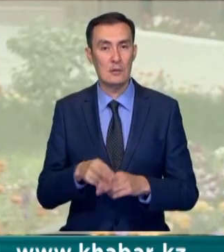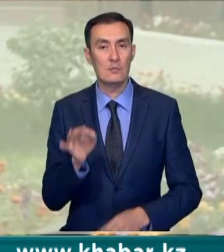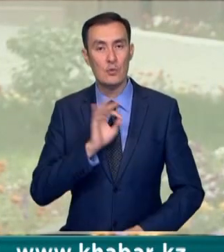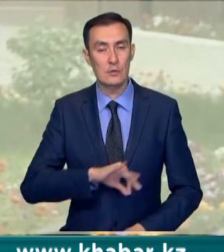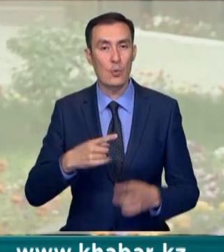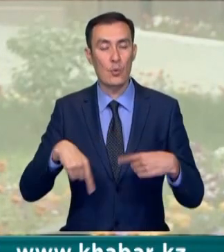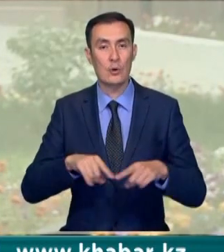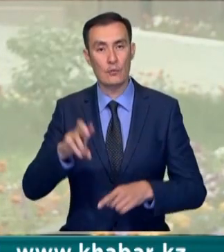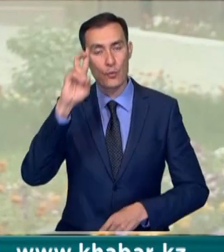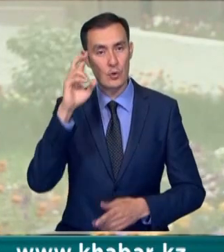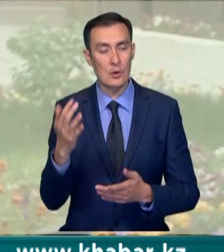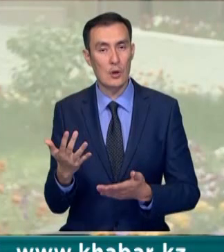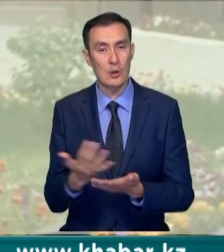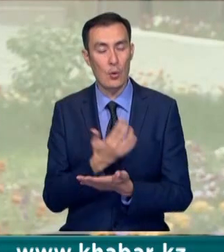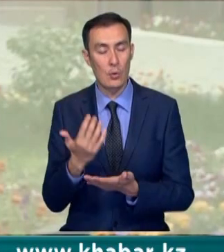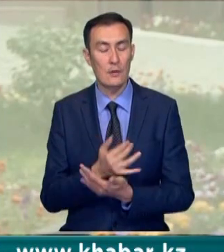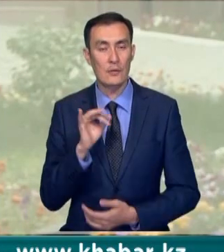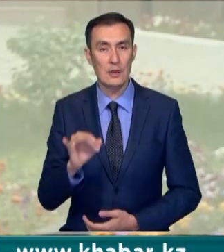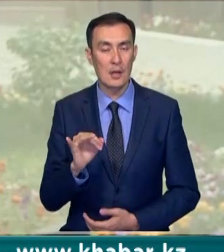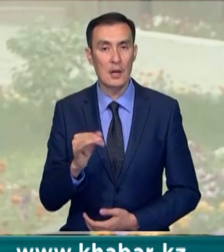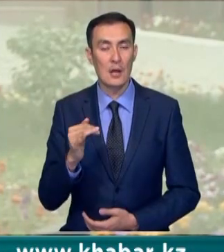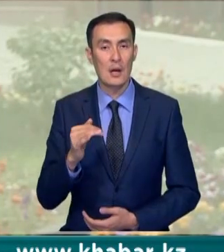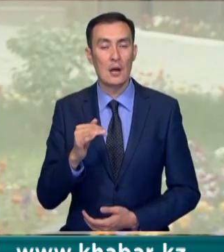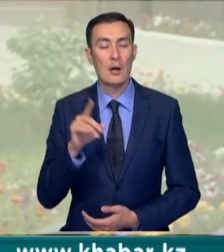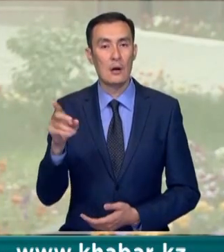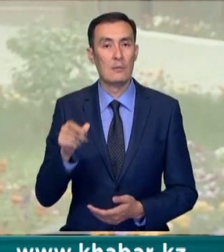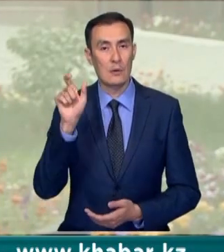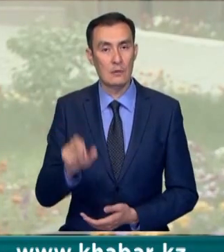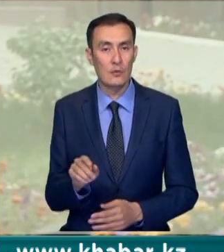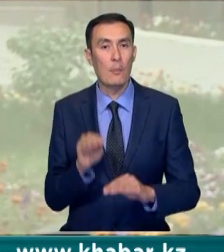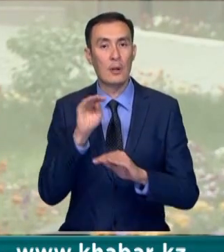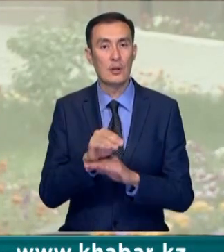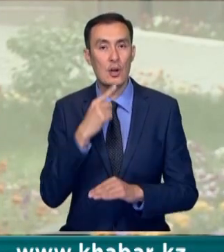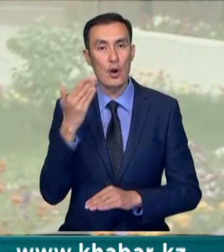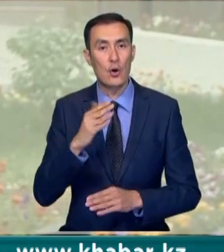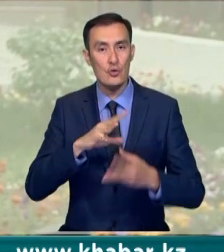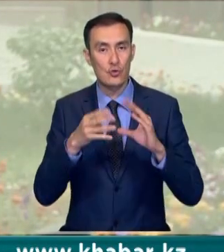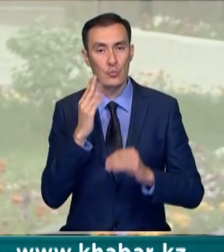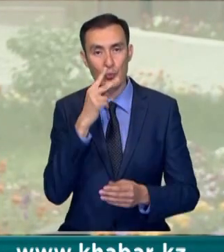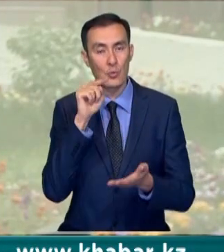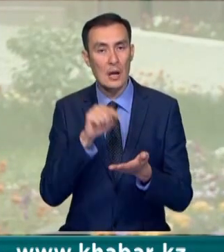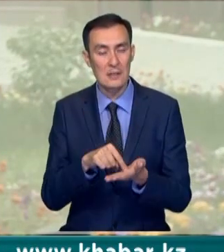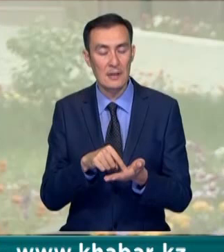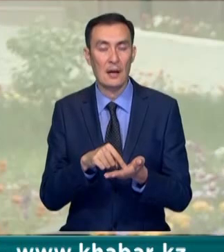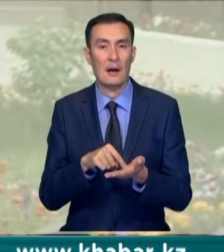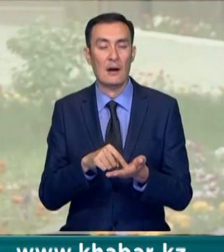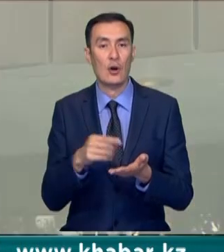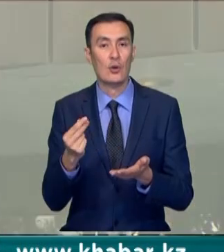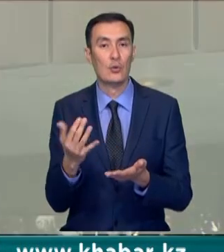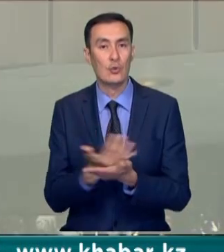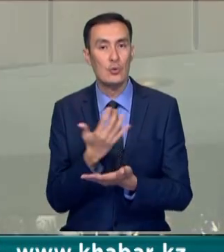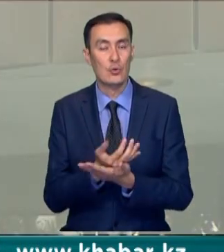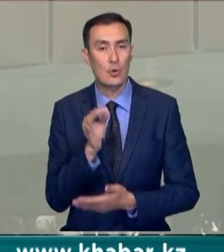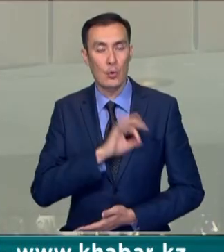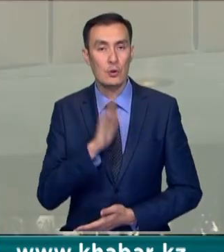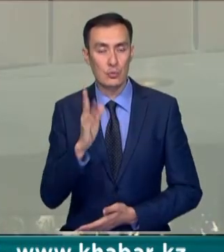сотрудниками органов госдоходов. И налогоплательщики дополнительно предоставляют налоговую отчетность, где указывают отраженные доходы